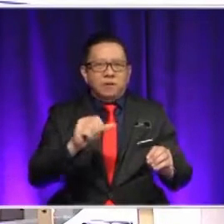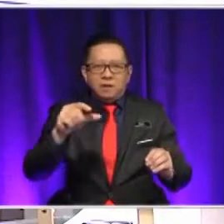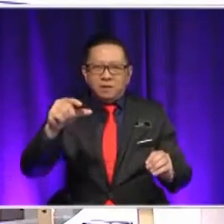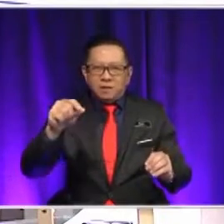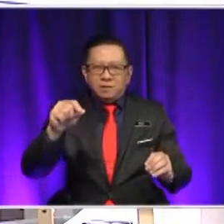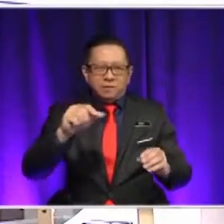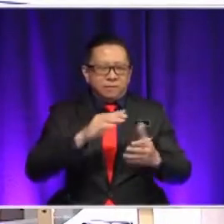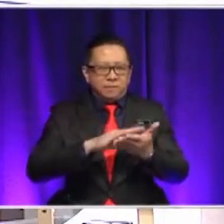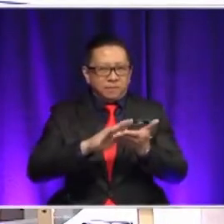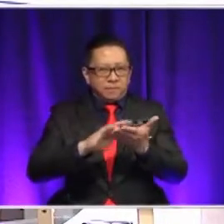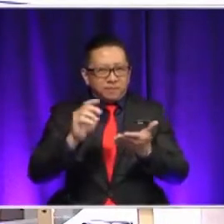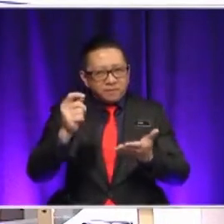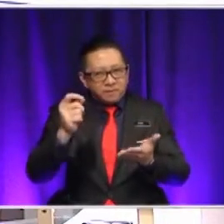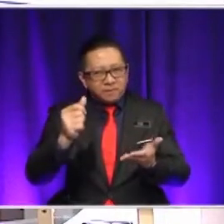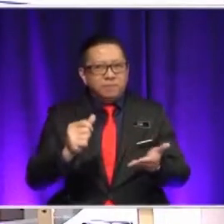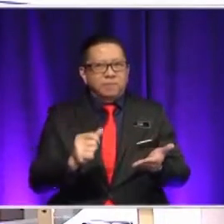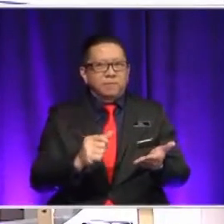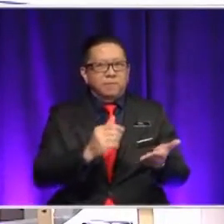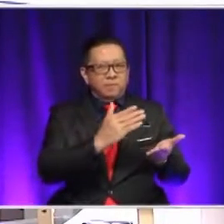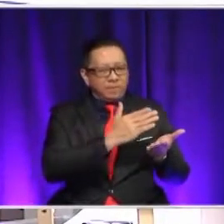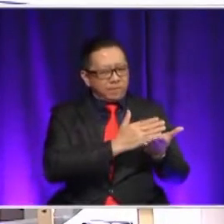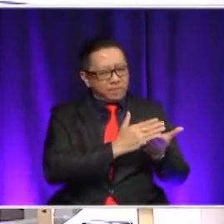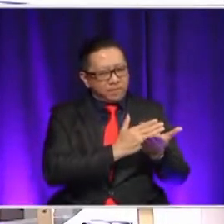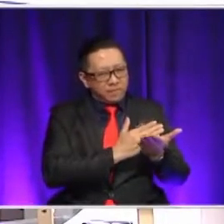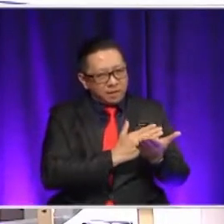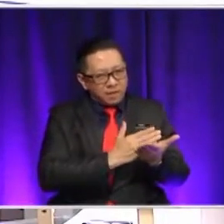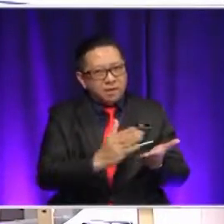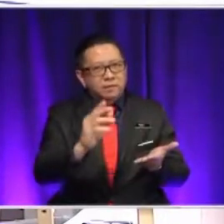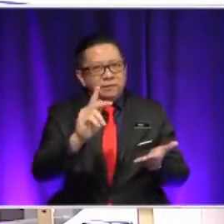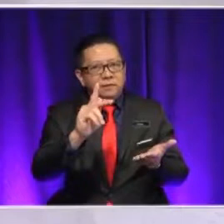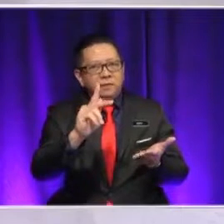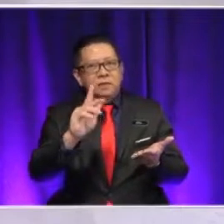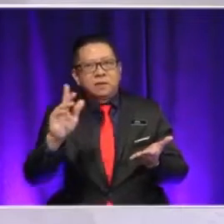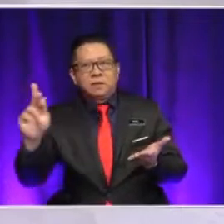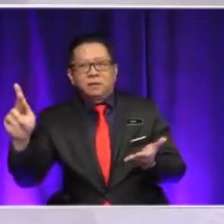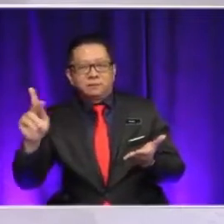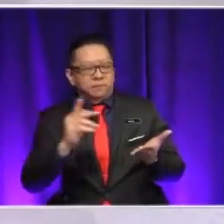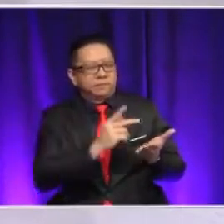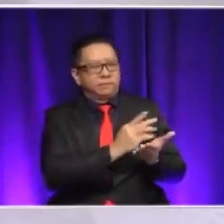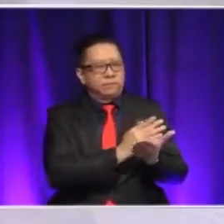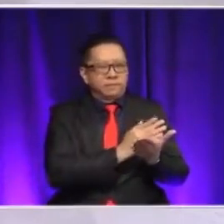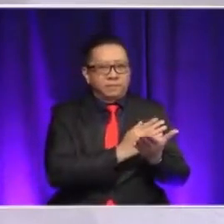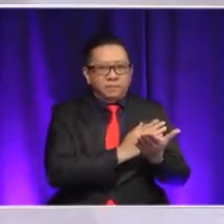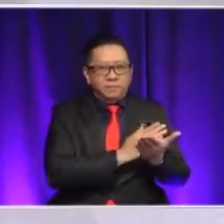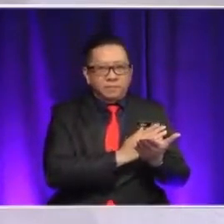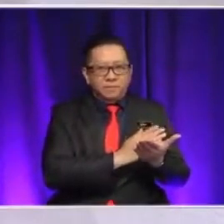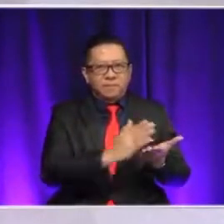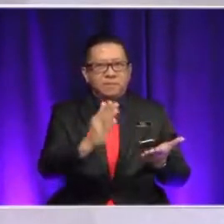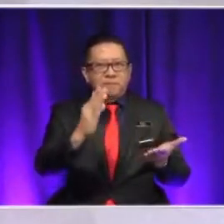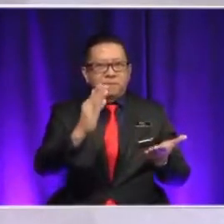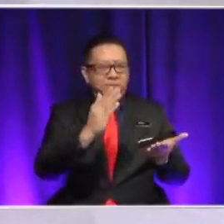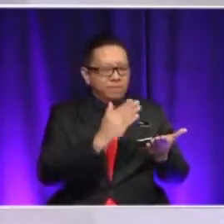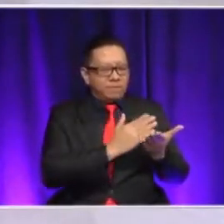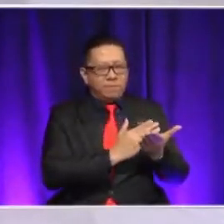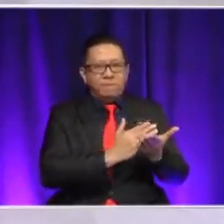Luke cekek pas tuh qt sapu dari kisah 4tak Oh BPK itu warnanya